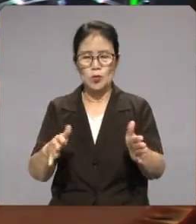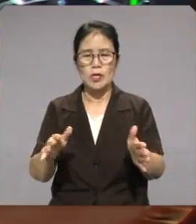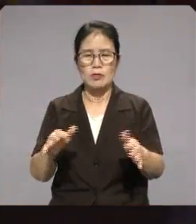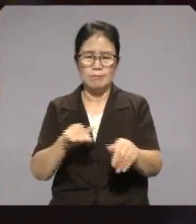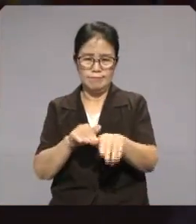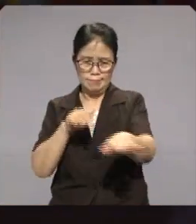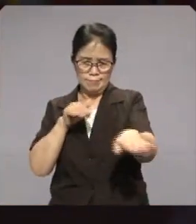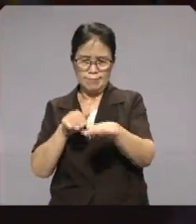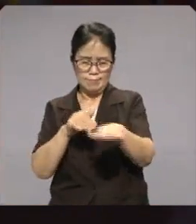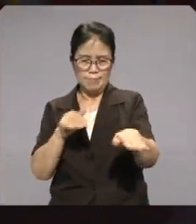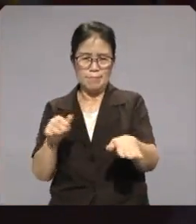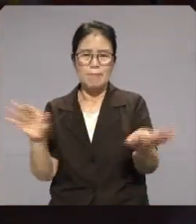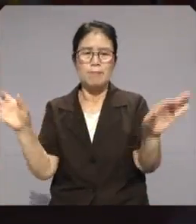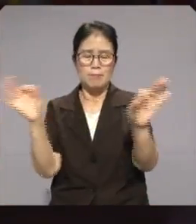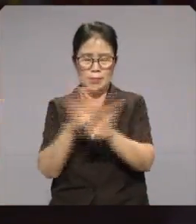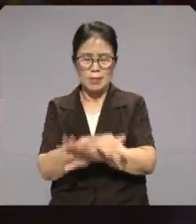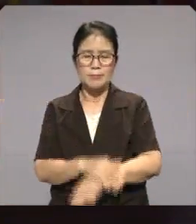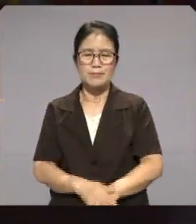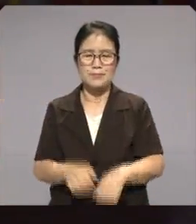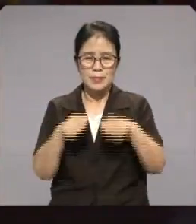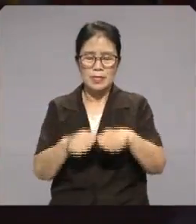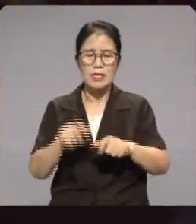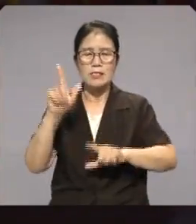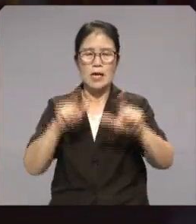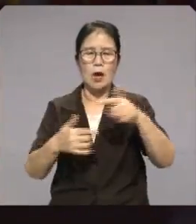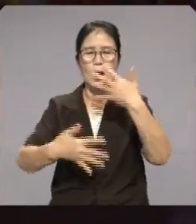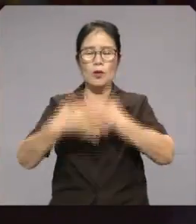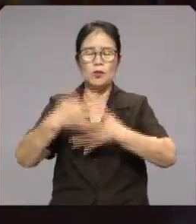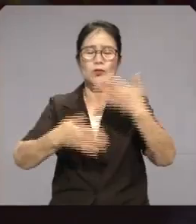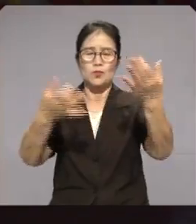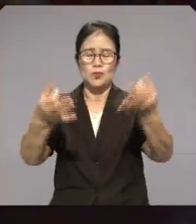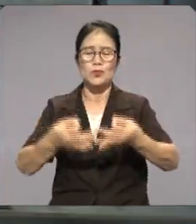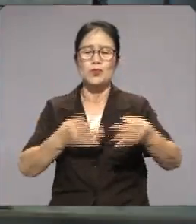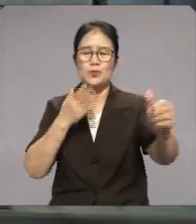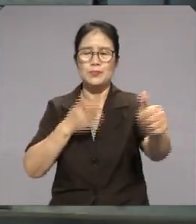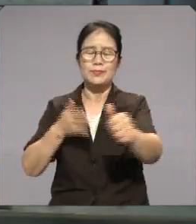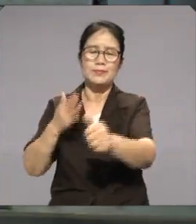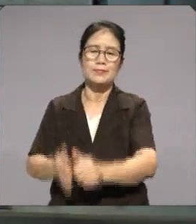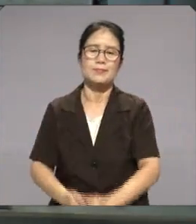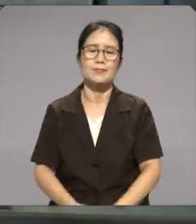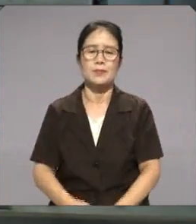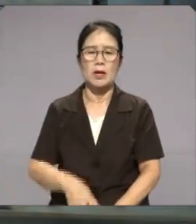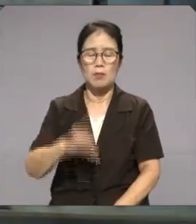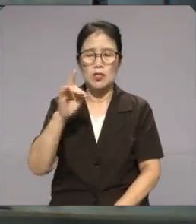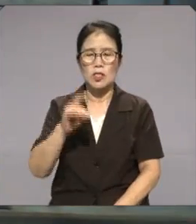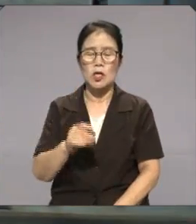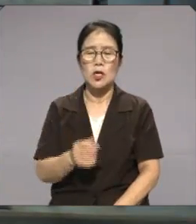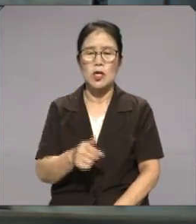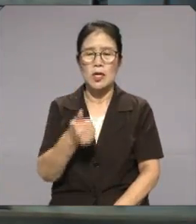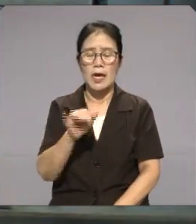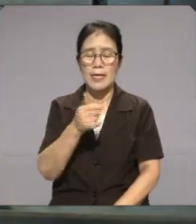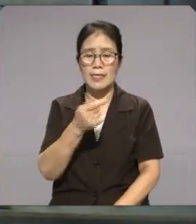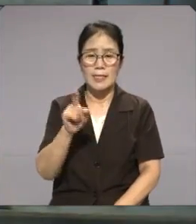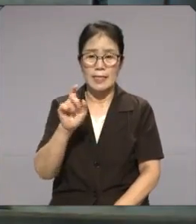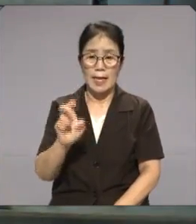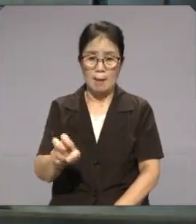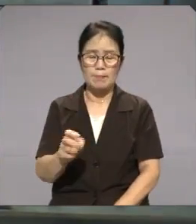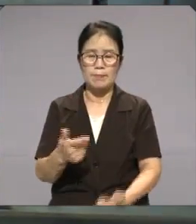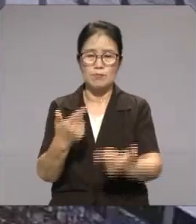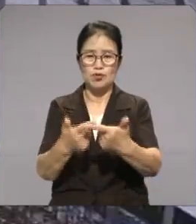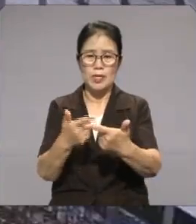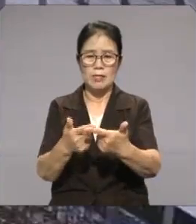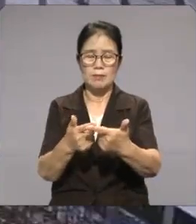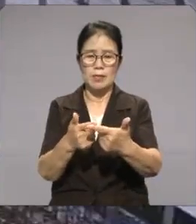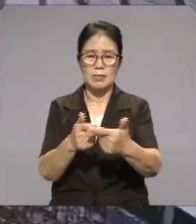것으로 예상됩니다. 자세한 상황은 폐쇄회로 화면 통해서 알아보겠습니다. 우선 한남 IC 북은 부산 방향으로